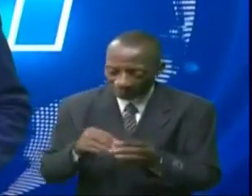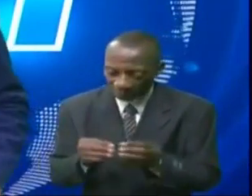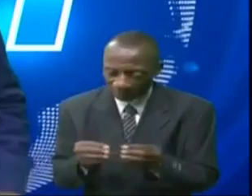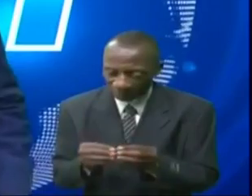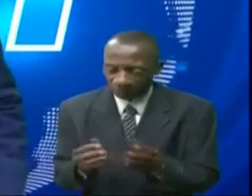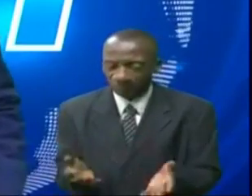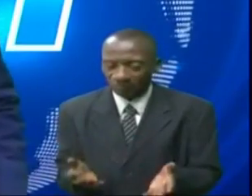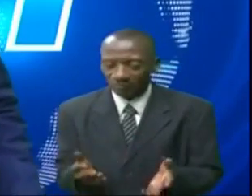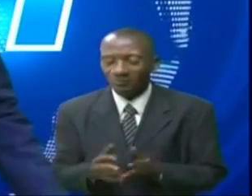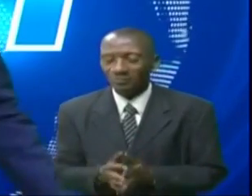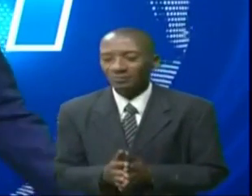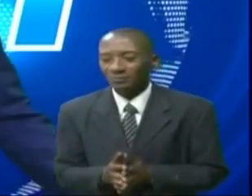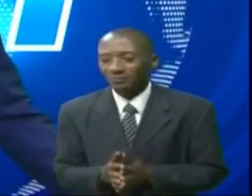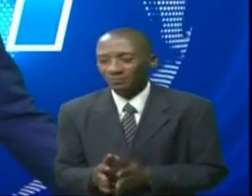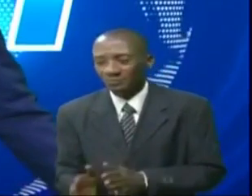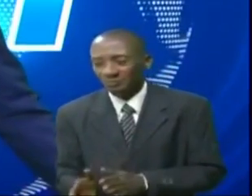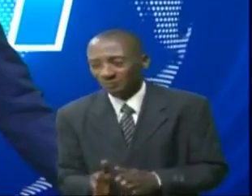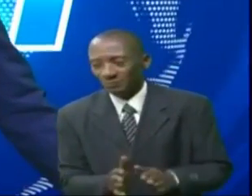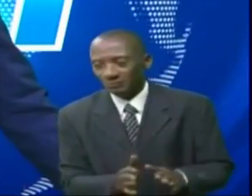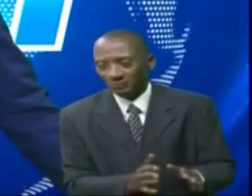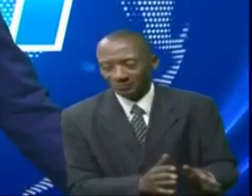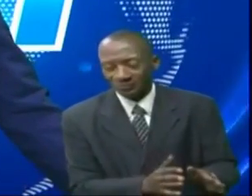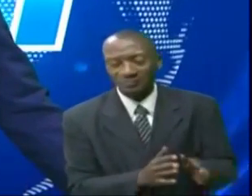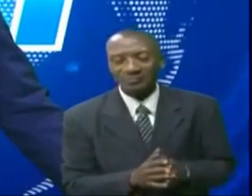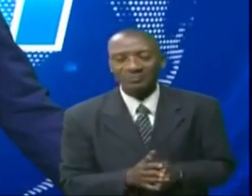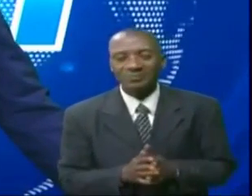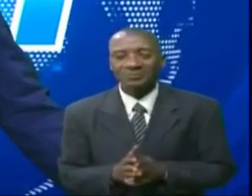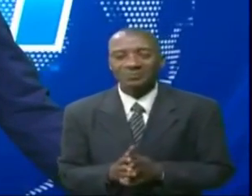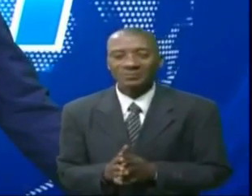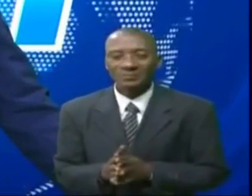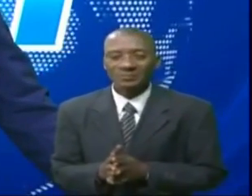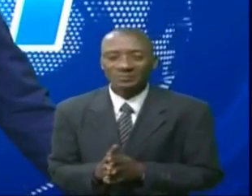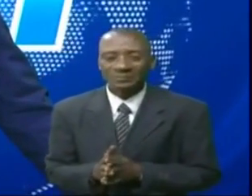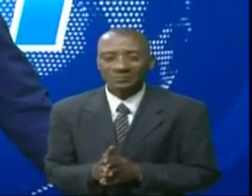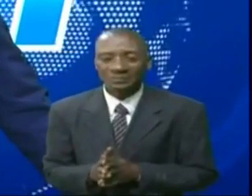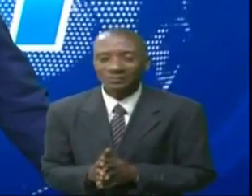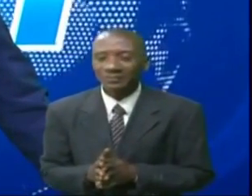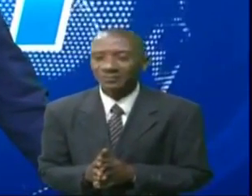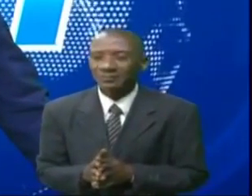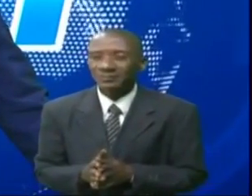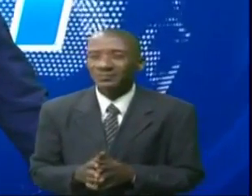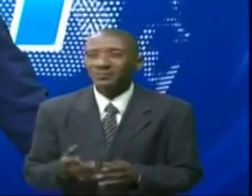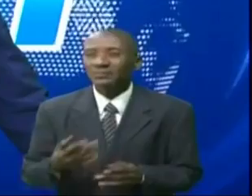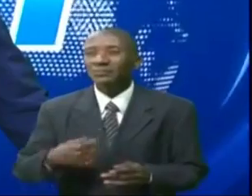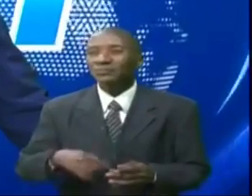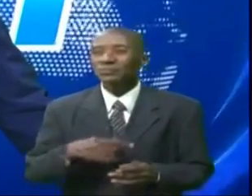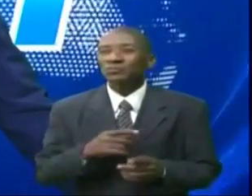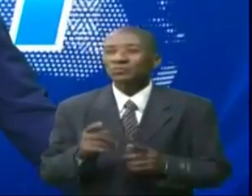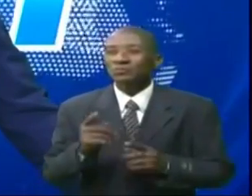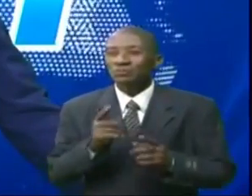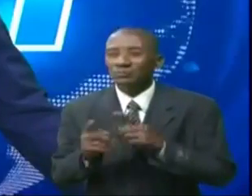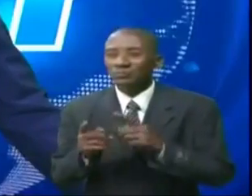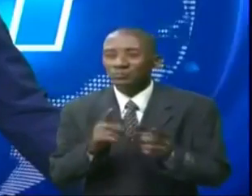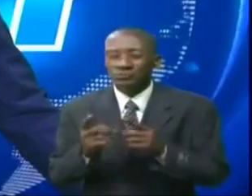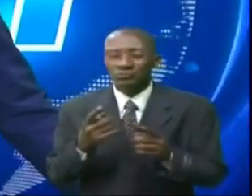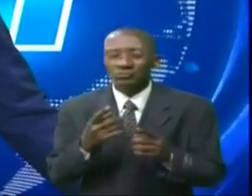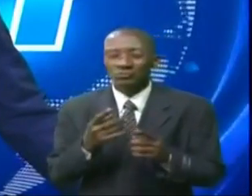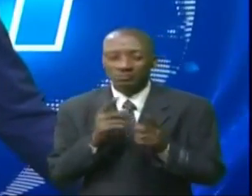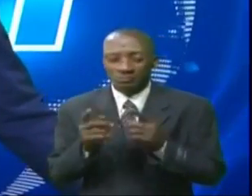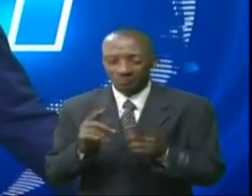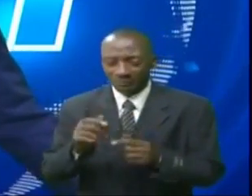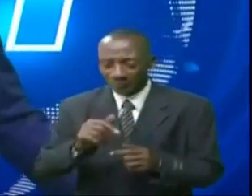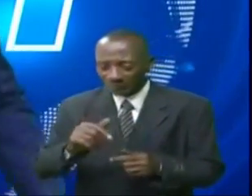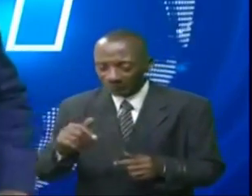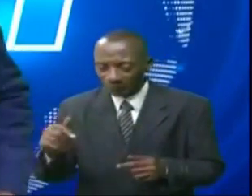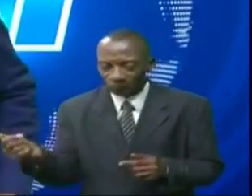Dernier virage de ce journal, la quatrième édition de la Semaine internationale des sourds vient de baisser officiellement ses rideaux à Kinshasa. Ces